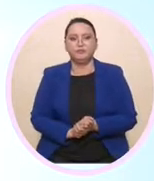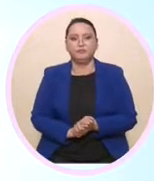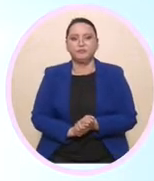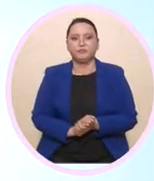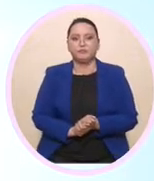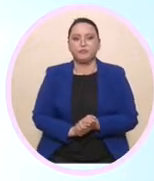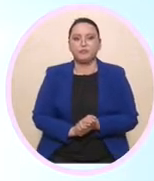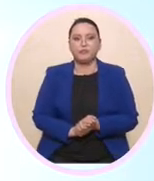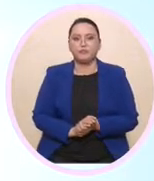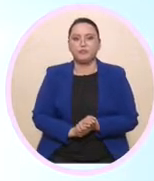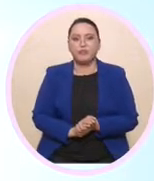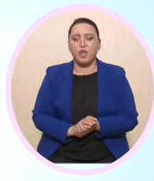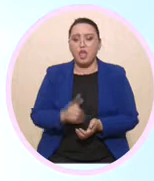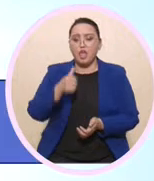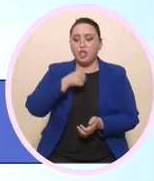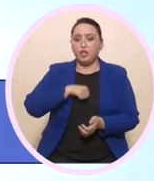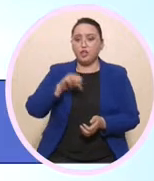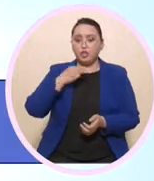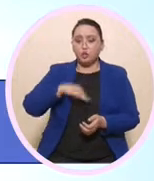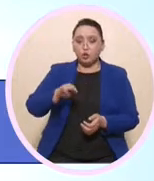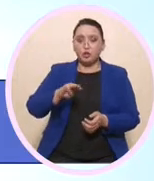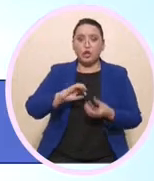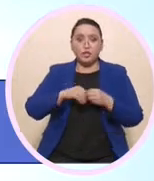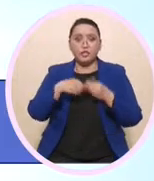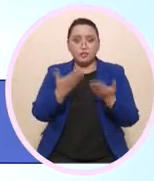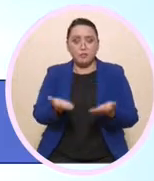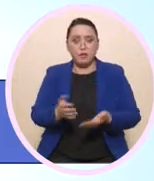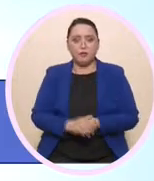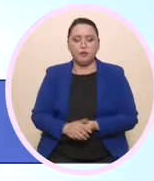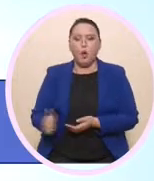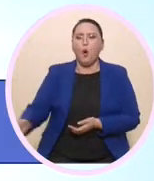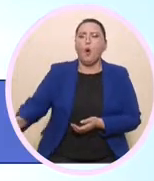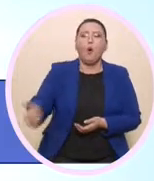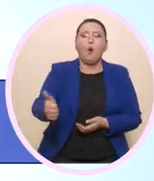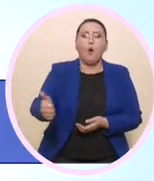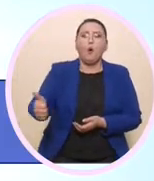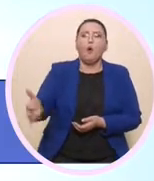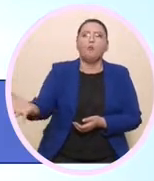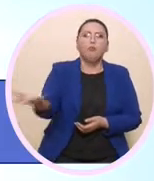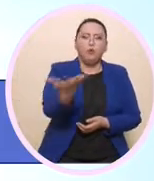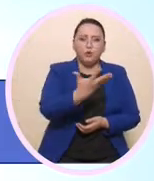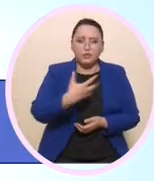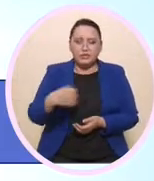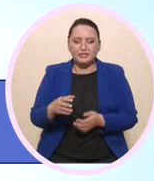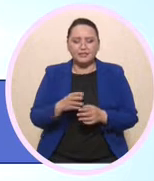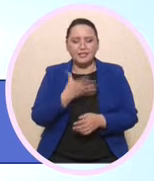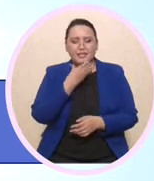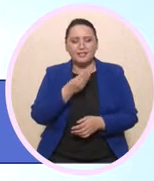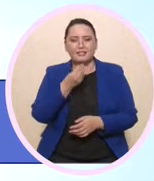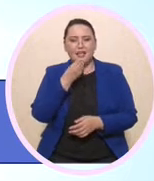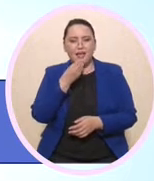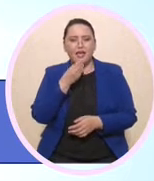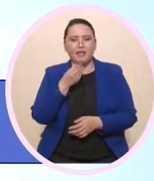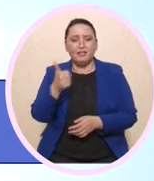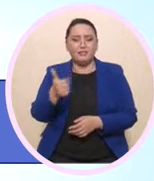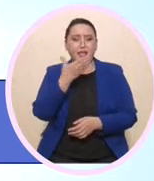үүлүүдийг хиний төлөө хийсэн бэ хүүхдүүд ээ? Бусдын сайн сайхны төлөө л хийч. За үүлүүдээ бүгдээрээ тэмдэг дээр